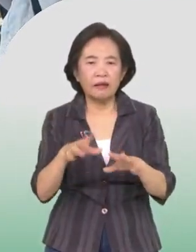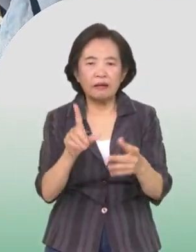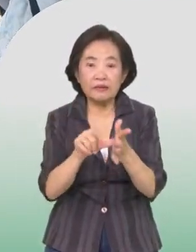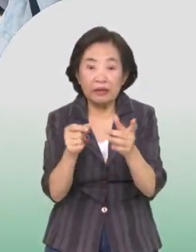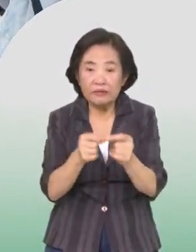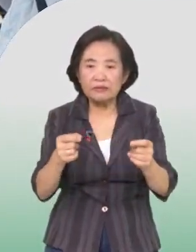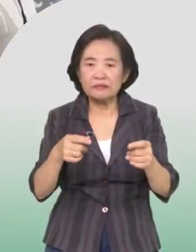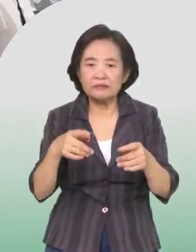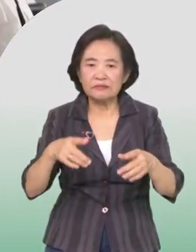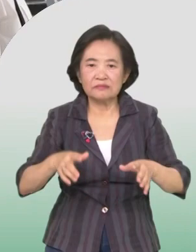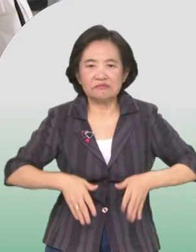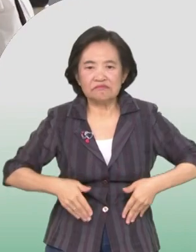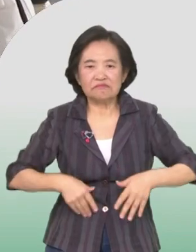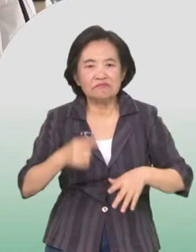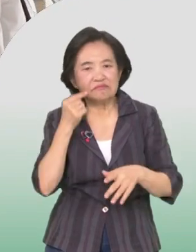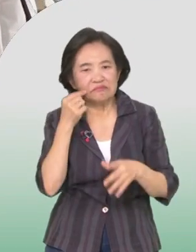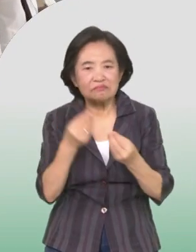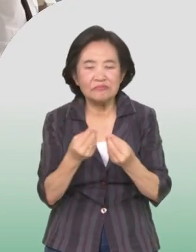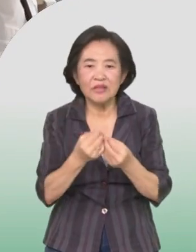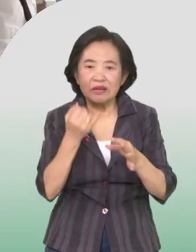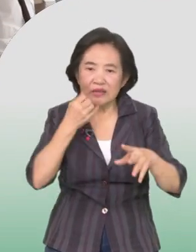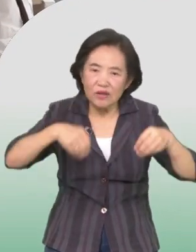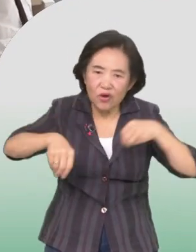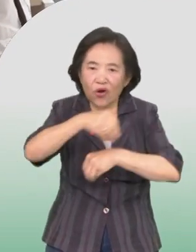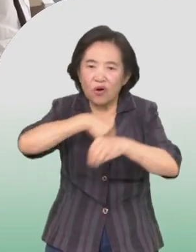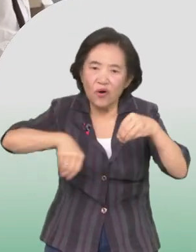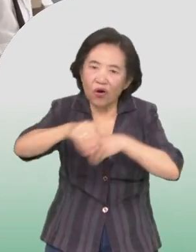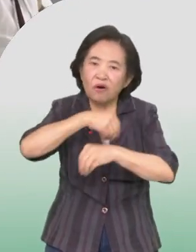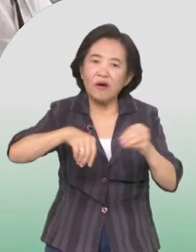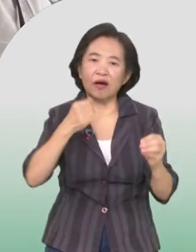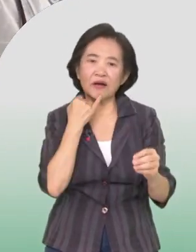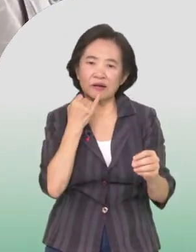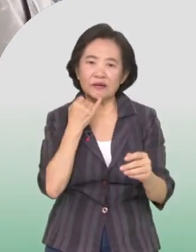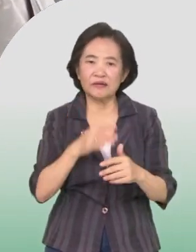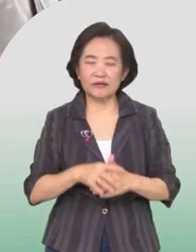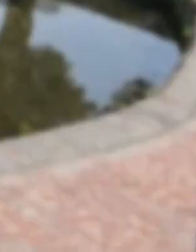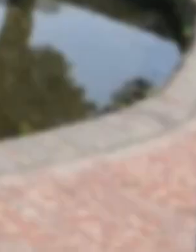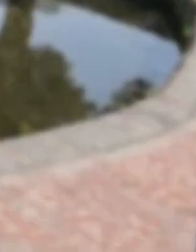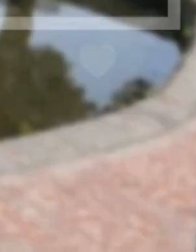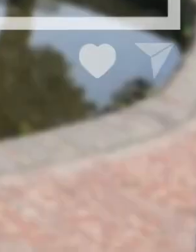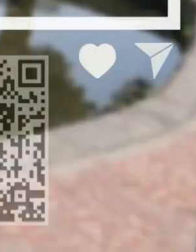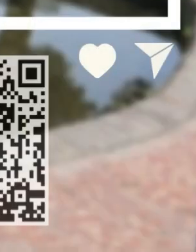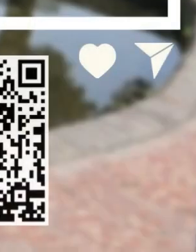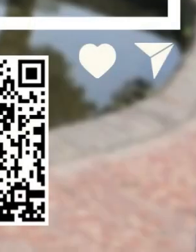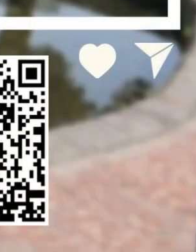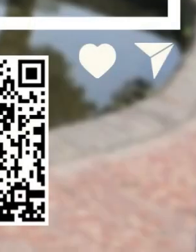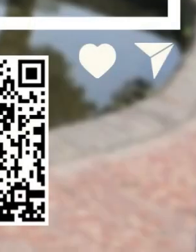主管机关应该行开莲花的来跳脱大厦。客家新闻陈明同不同？